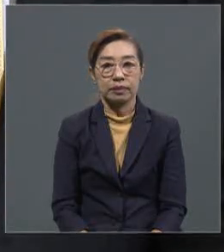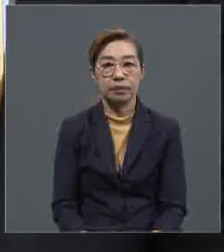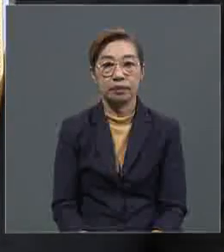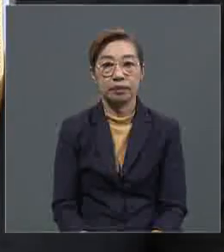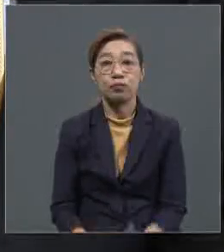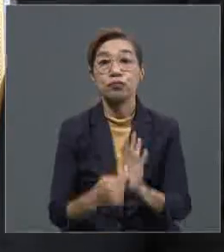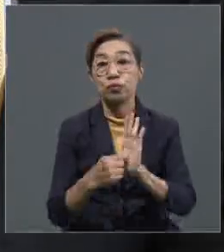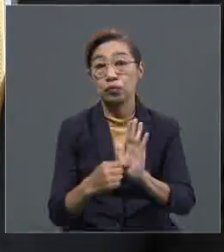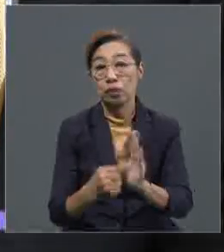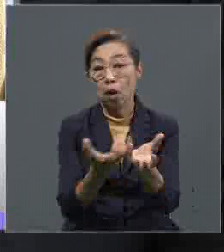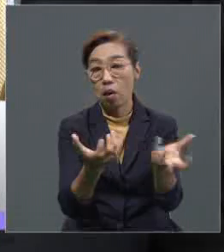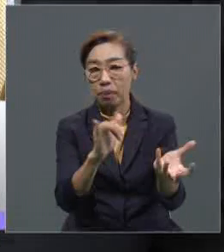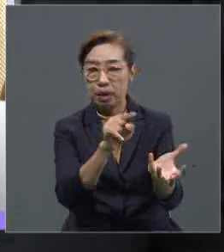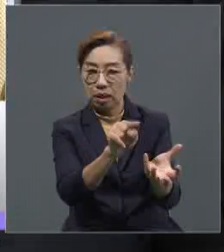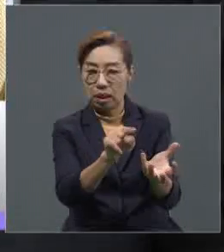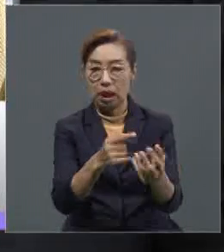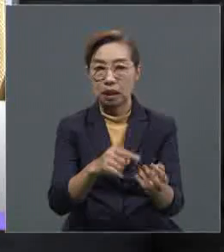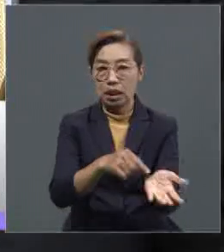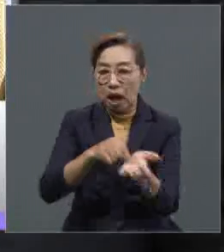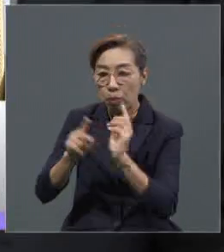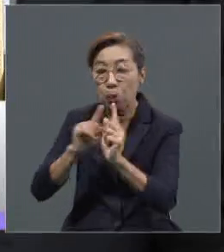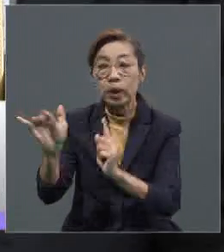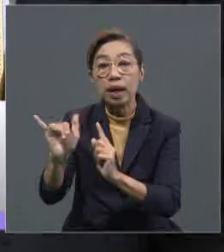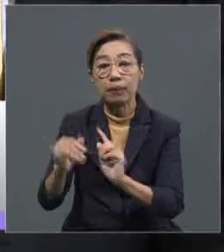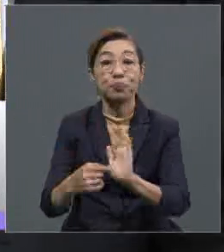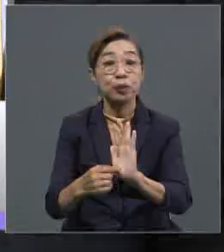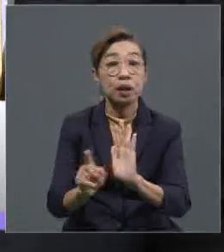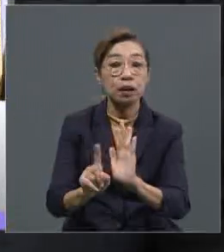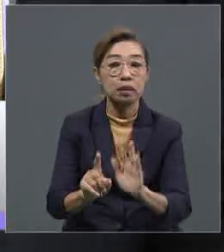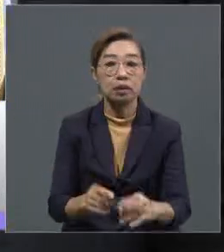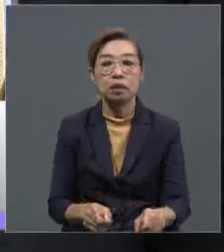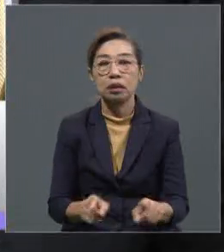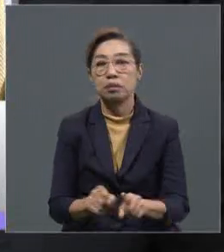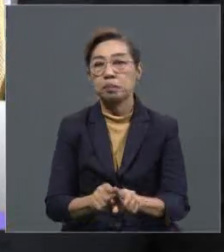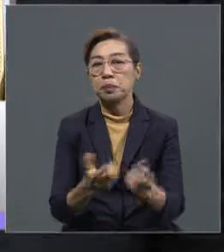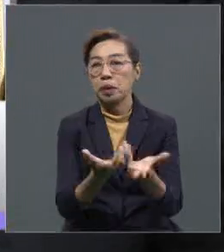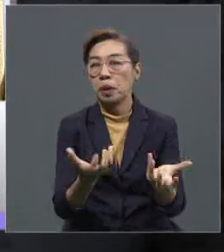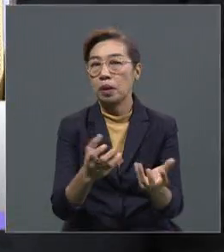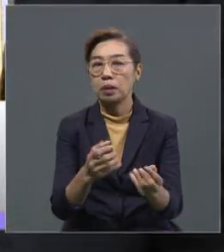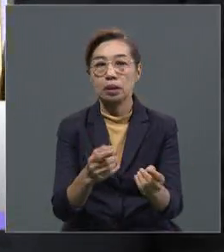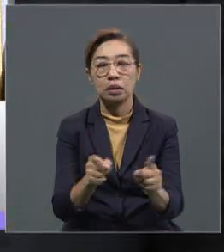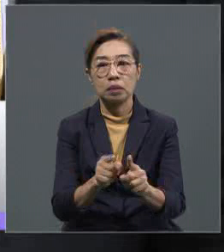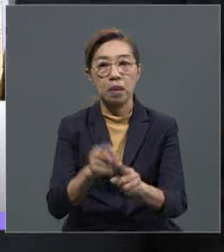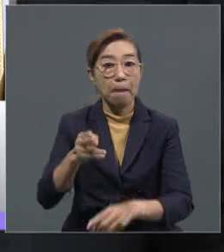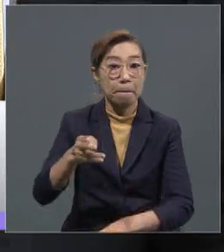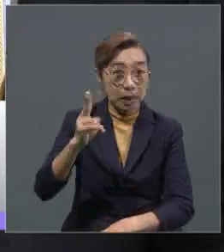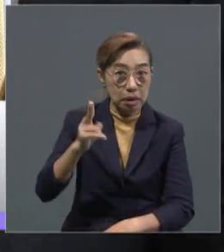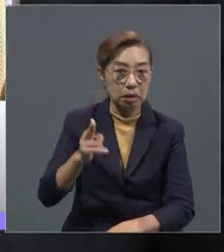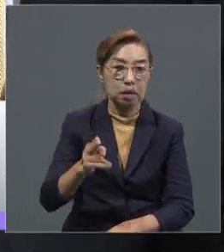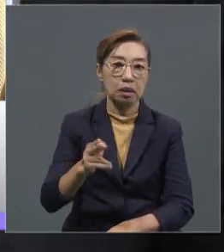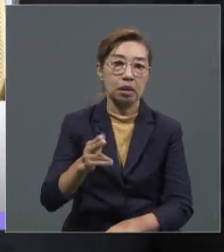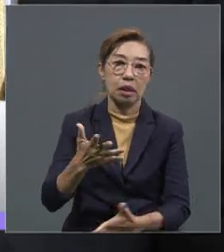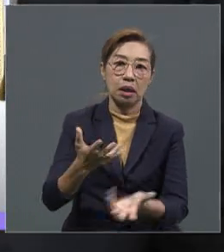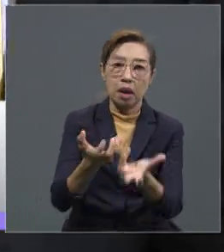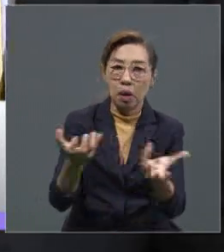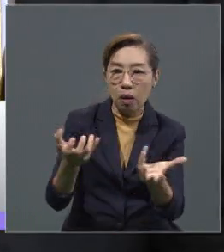ยกตัวอย่างบางอย่างที่เราก็ยังไม่ได้คุยกันนะครับเช่นสินค้าเช่นอาวุธปืนยุทโธปก